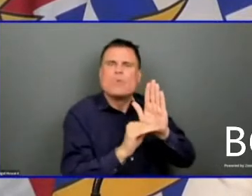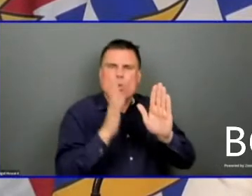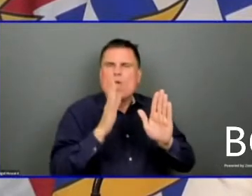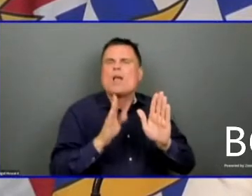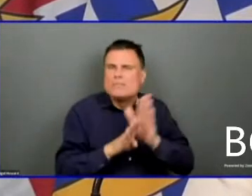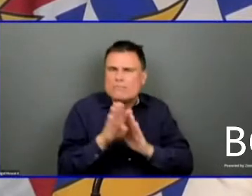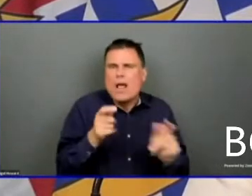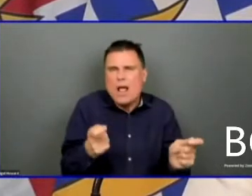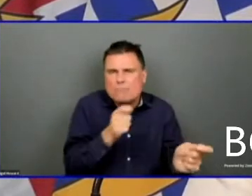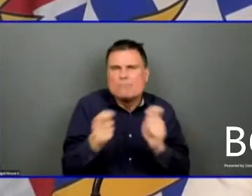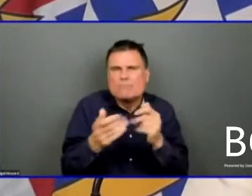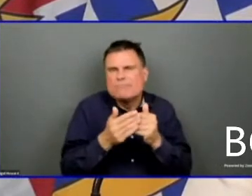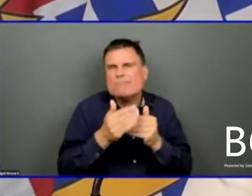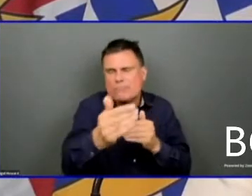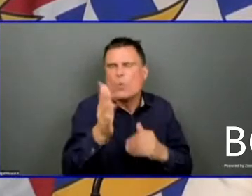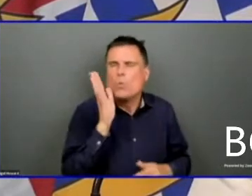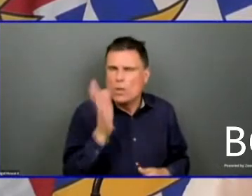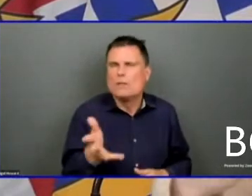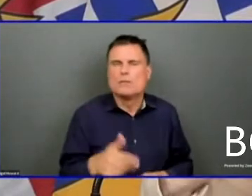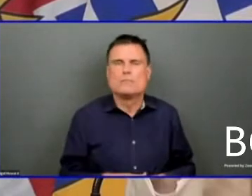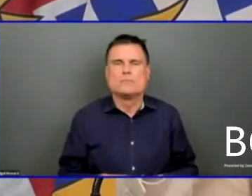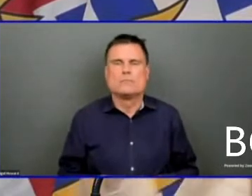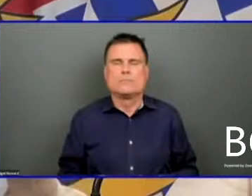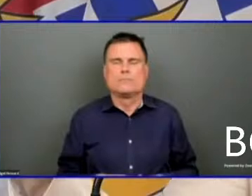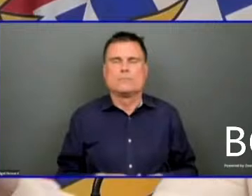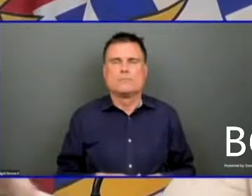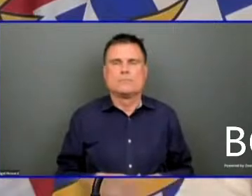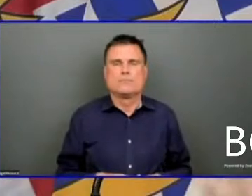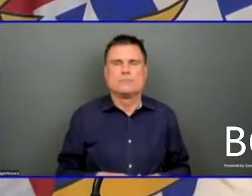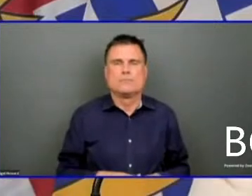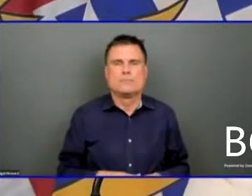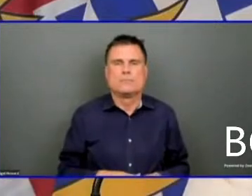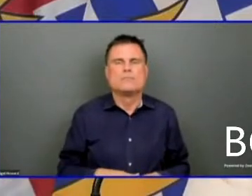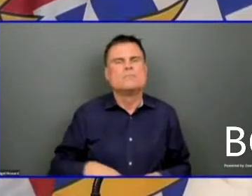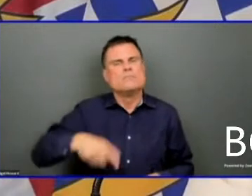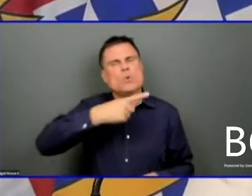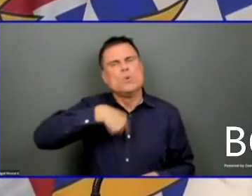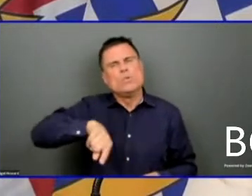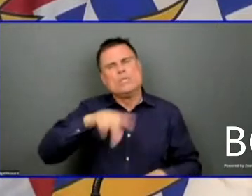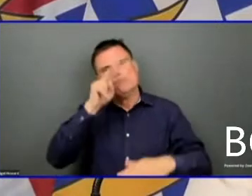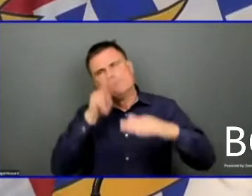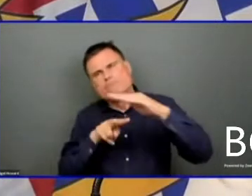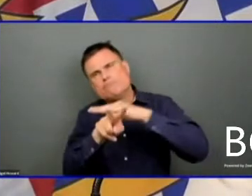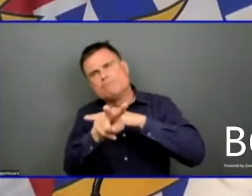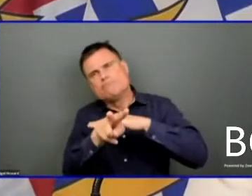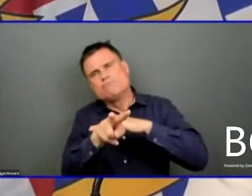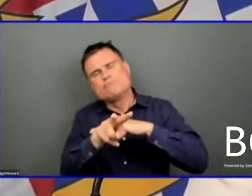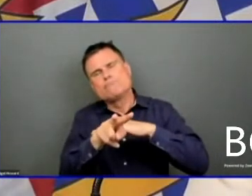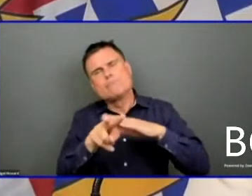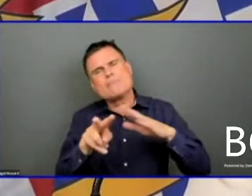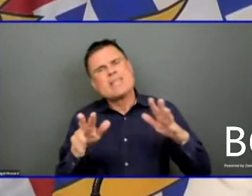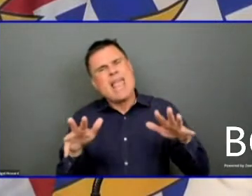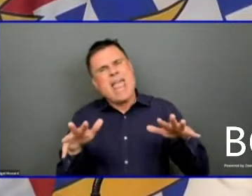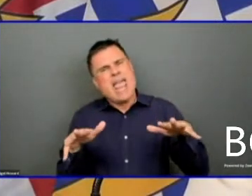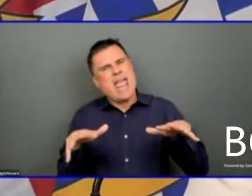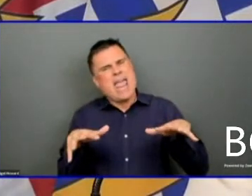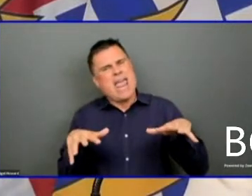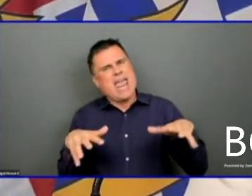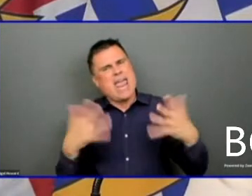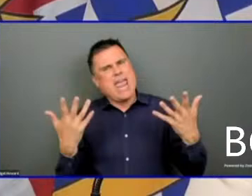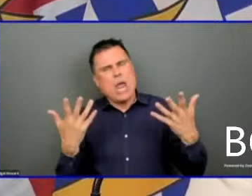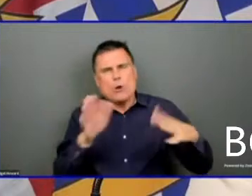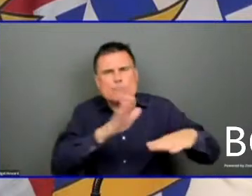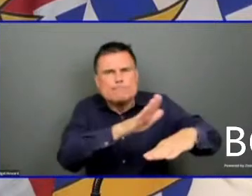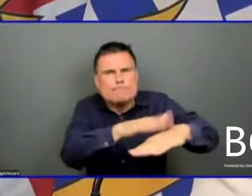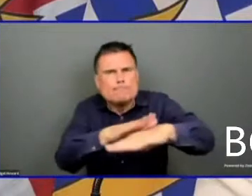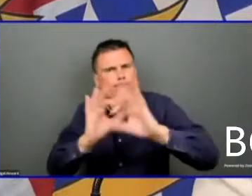所以这样的话呢，我们还是要往前走，接下来的开放一个的阶段一个阶段主要目的就是